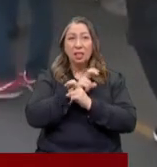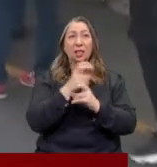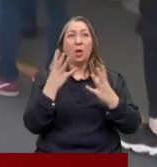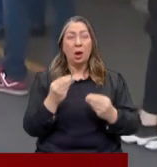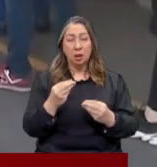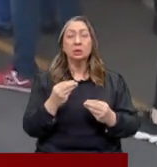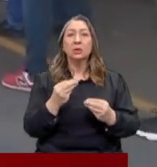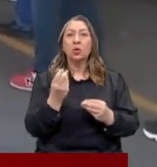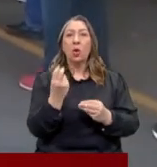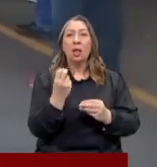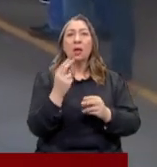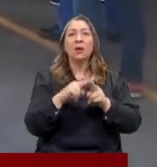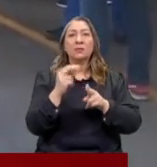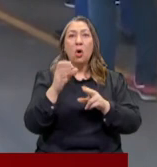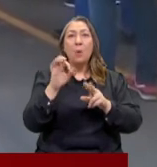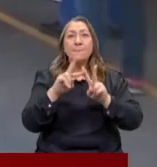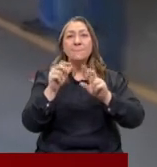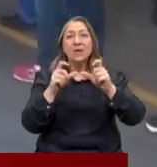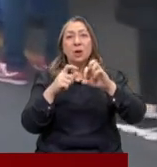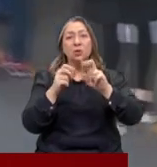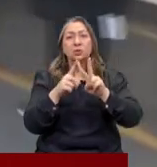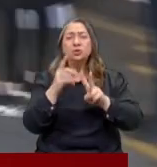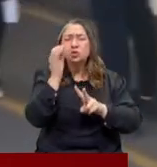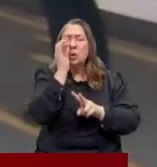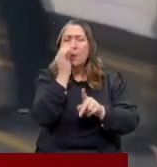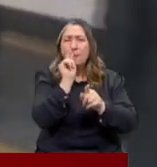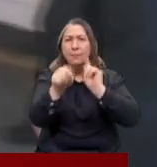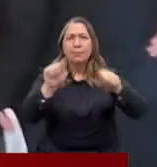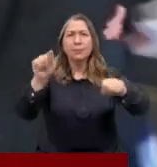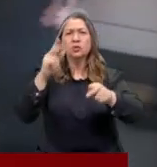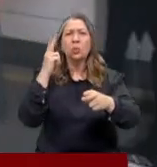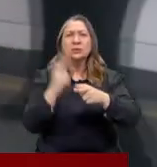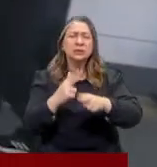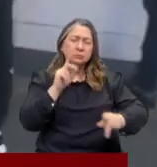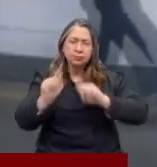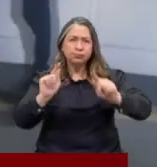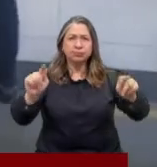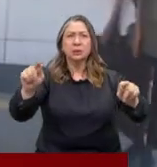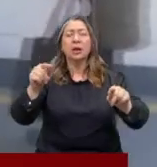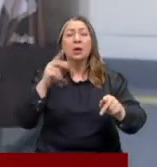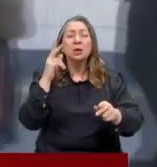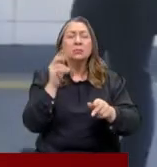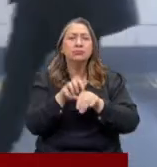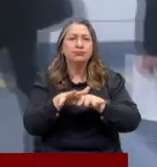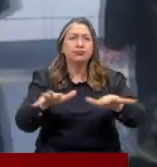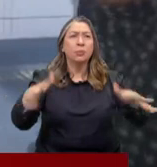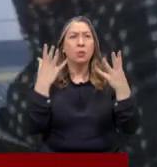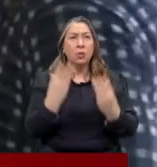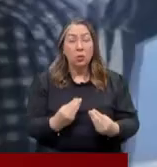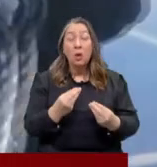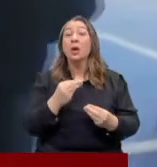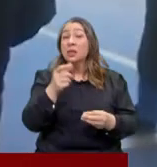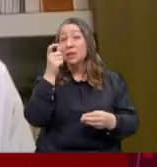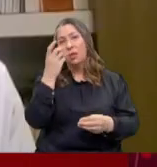artık virüste karşı karşıyayız. Omikron çok kolay bulaşıyor, çok kısa sürede bulaşıyor ve hızlı bir şekilde yayılıyor.